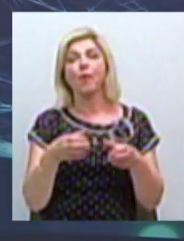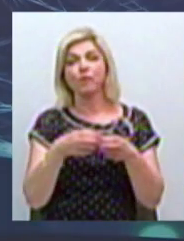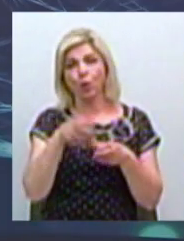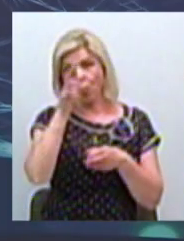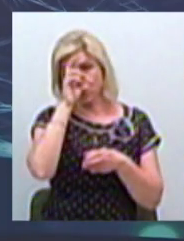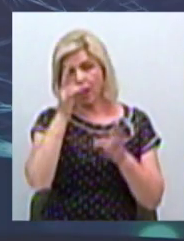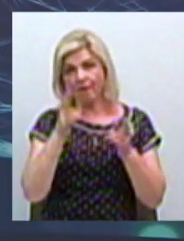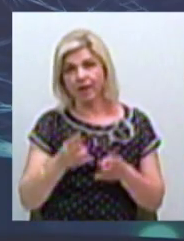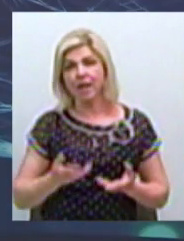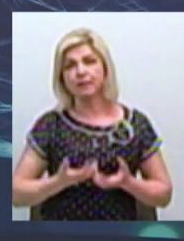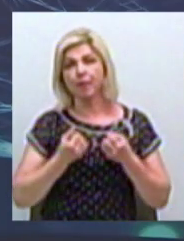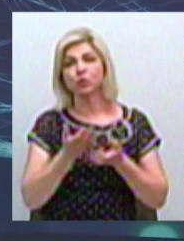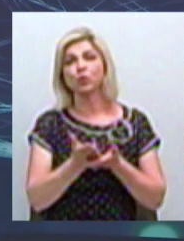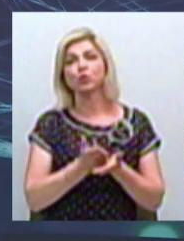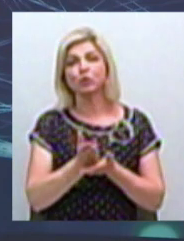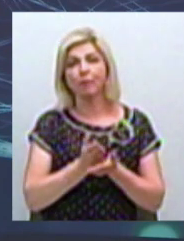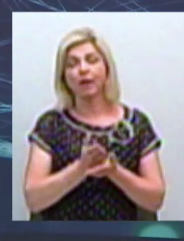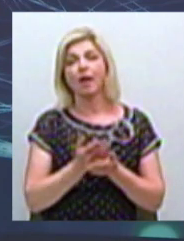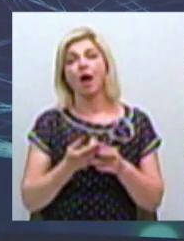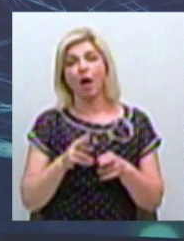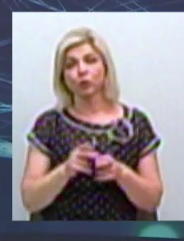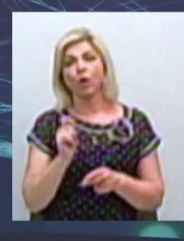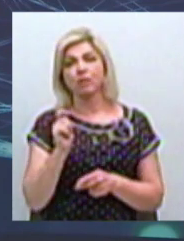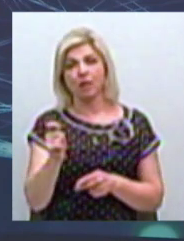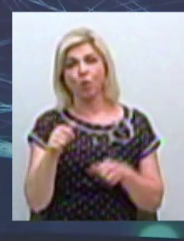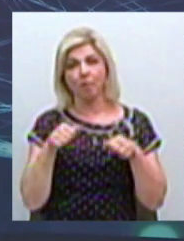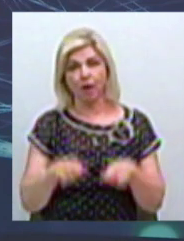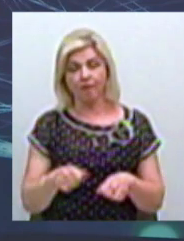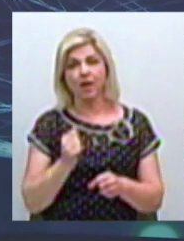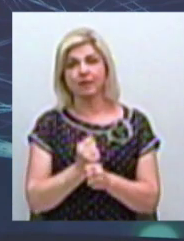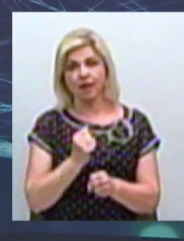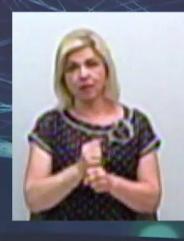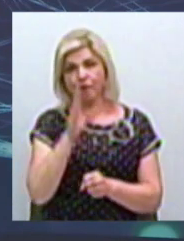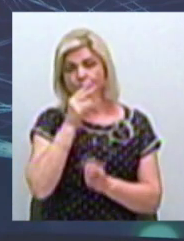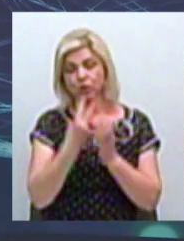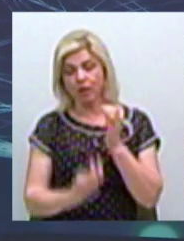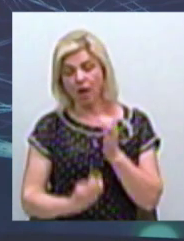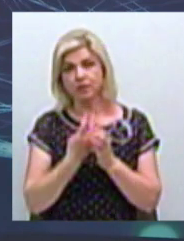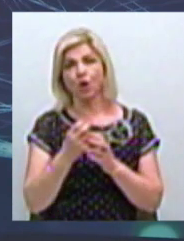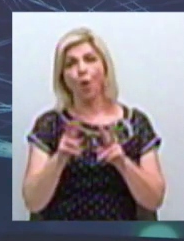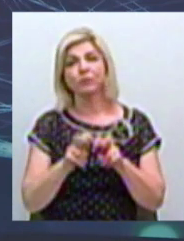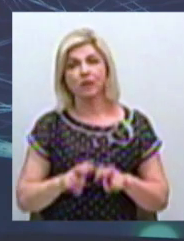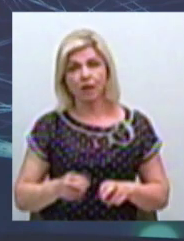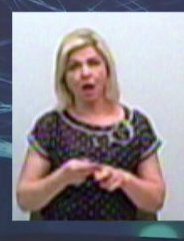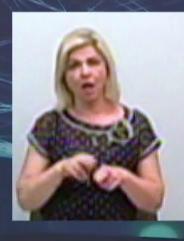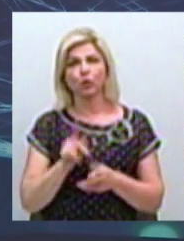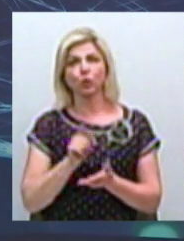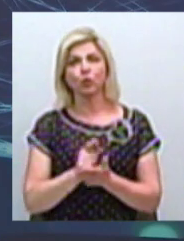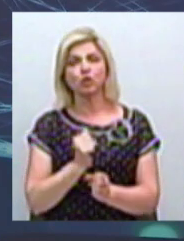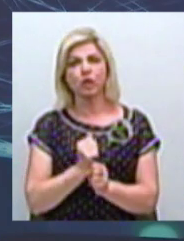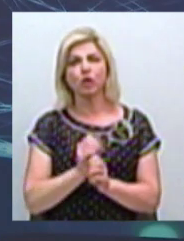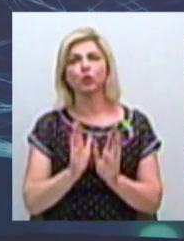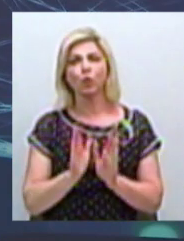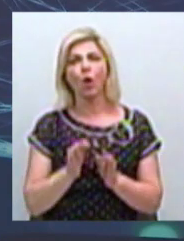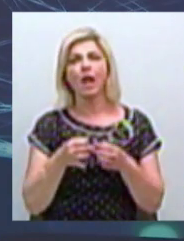Государственной аварийно-спасательной службы, служб, которым дано право проводить водолазное обследование. Это должны делать только лицензированные